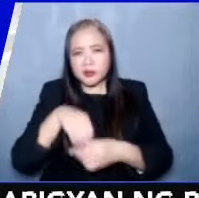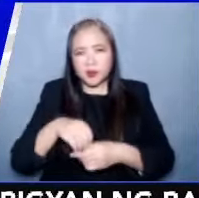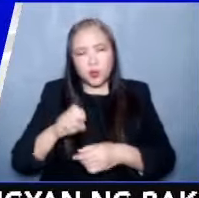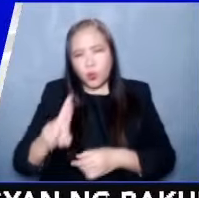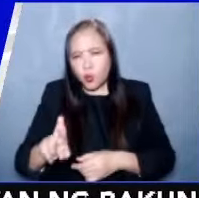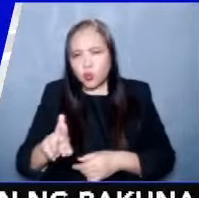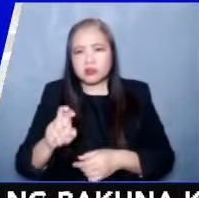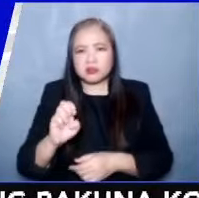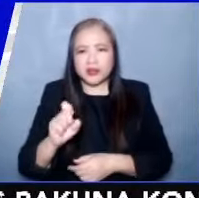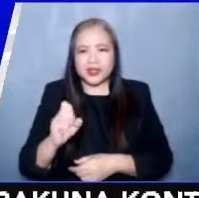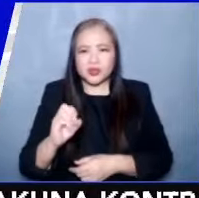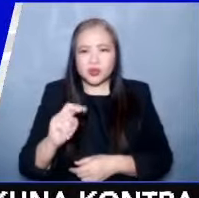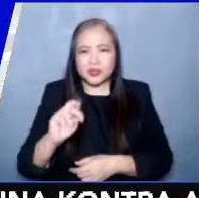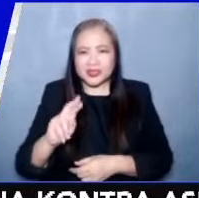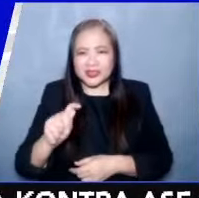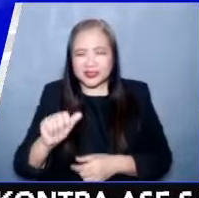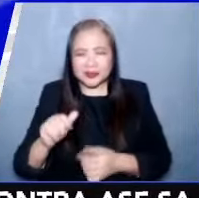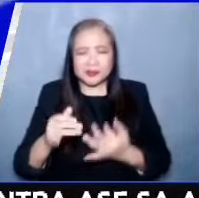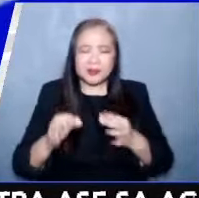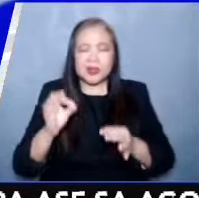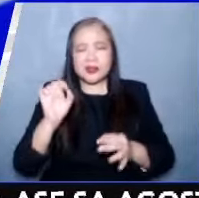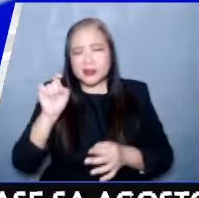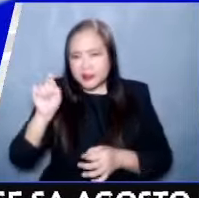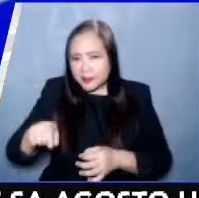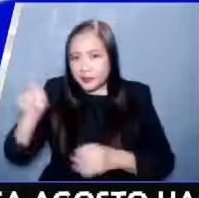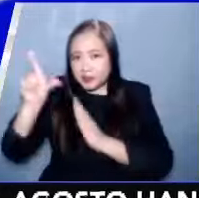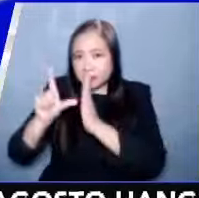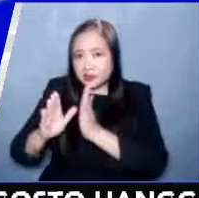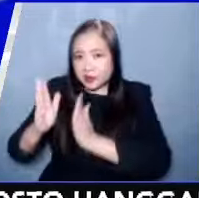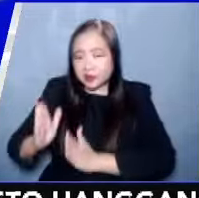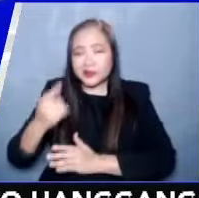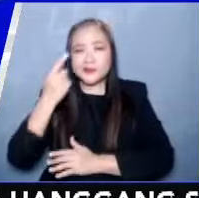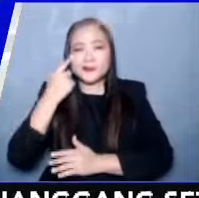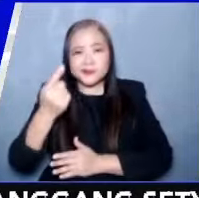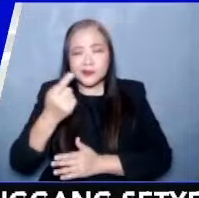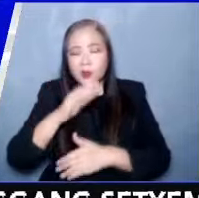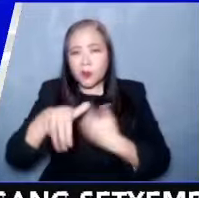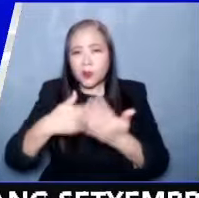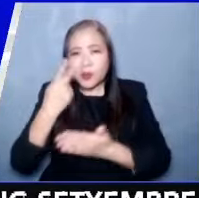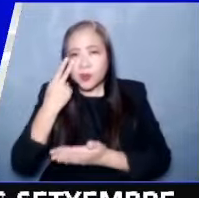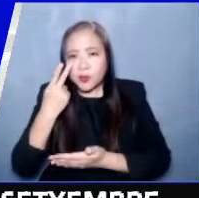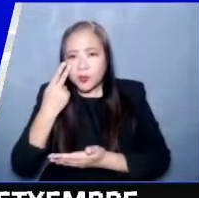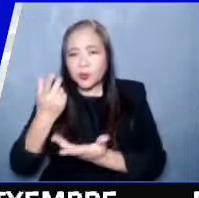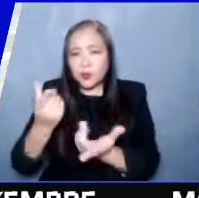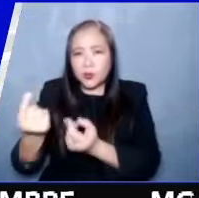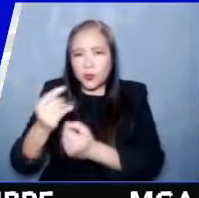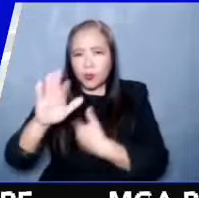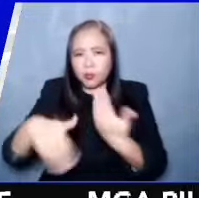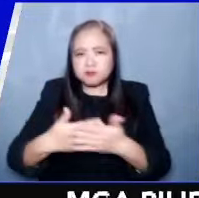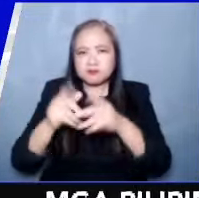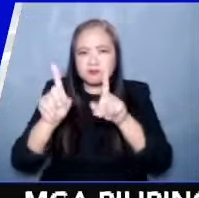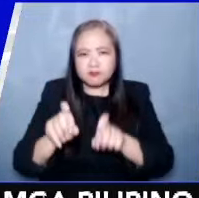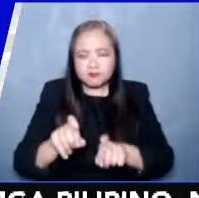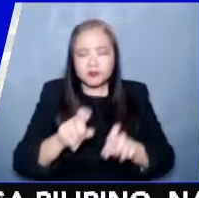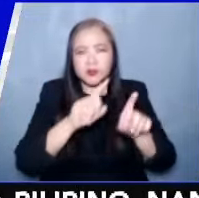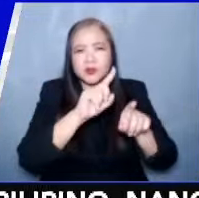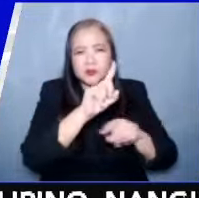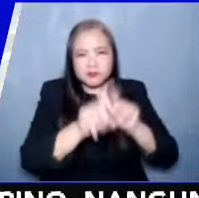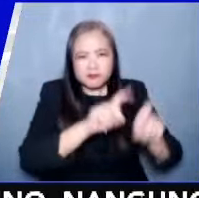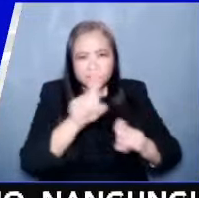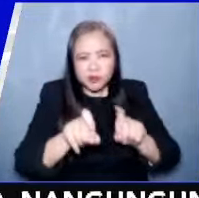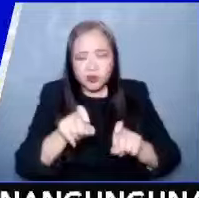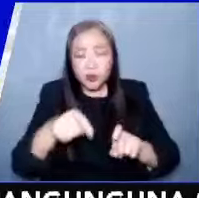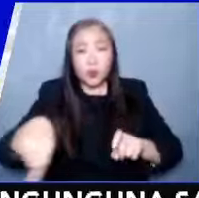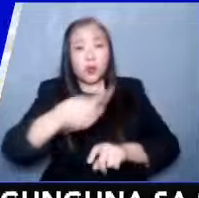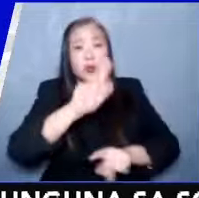dapat mapakita niya na ginawa niyang lahat para mabigyan ng pagkakataon ng lahat ng persons concerned na